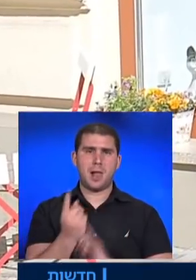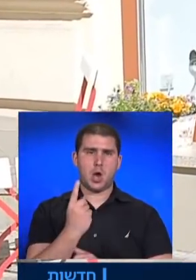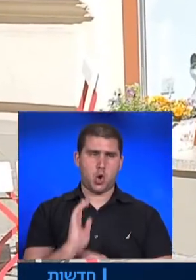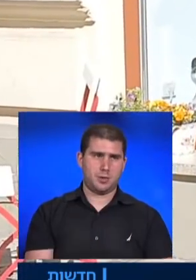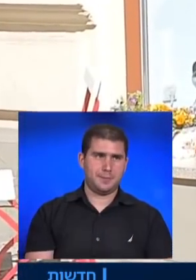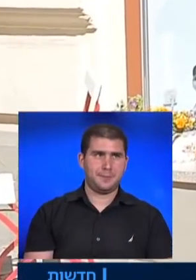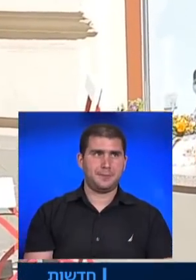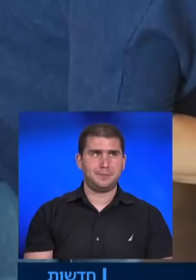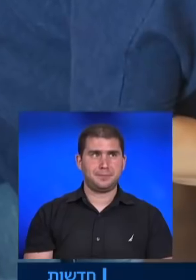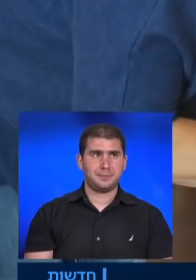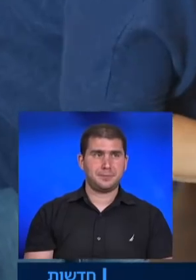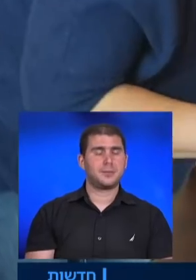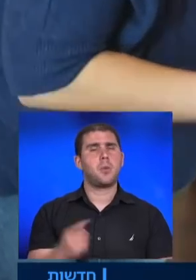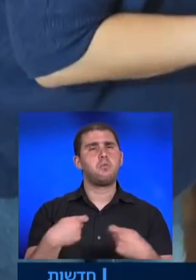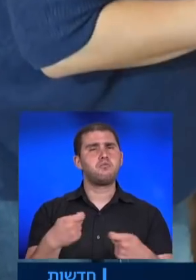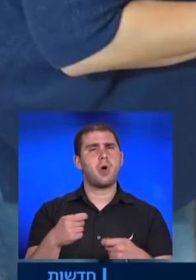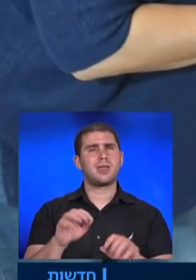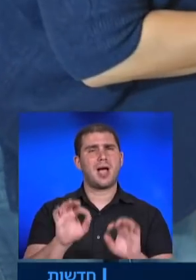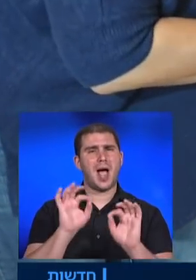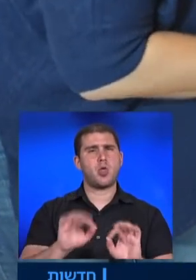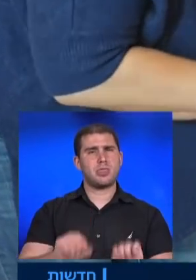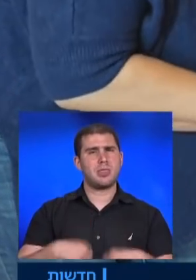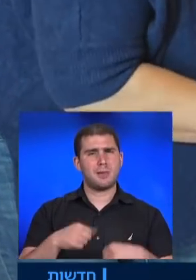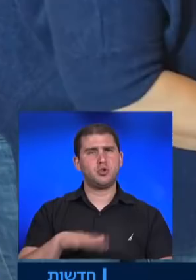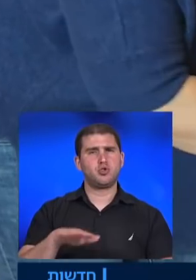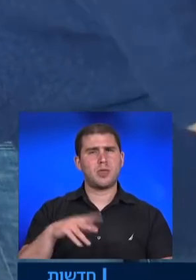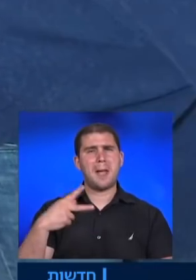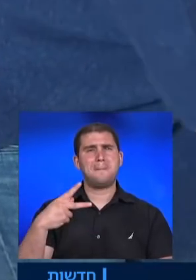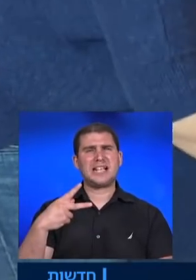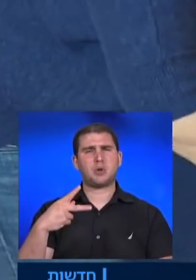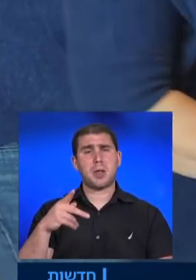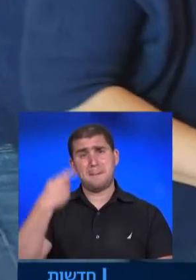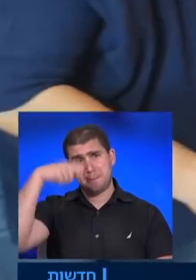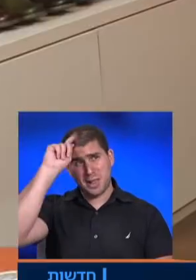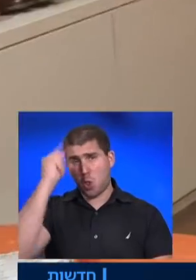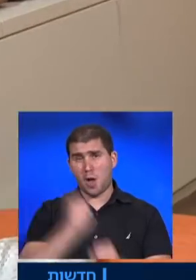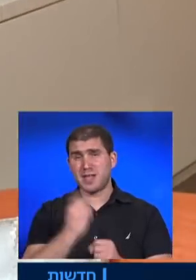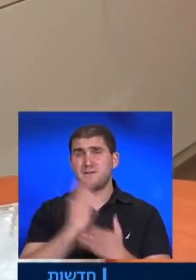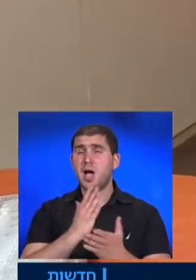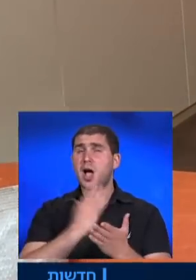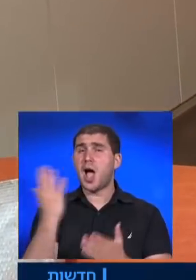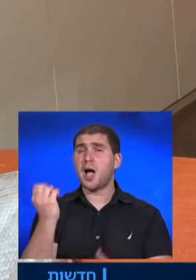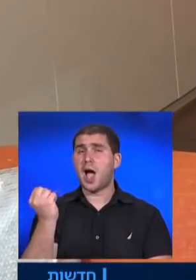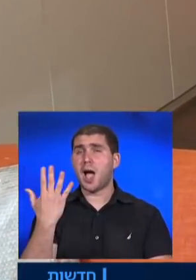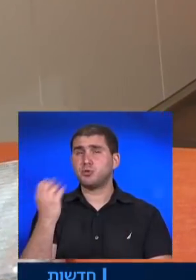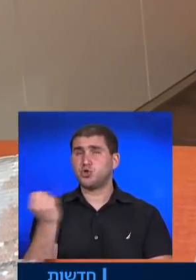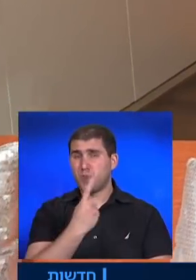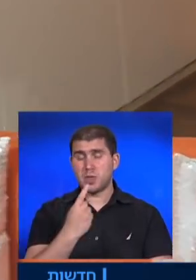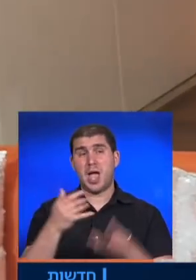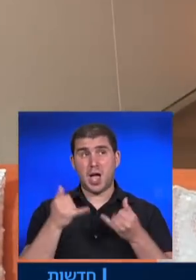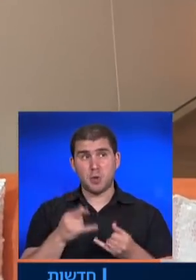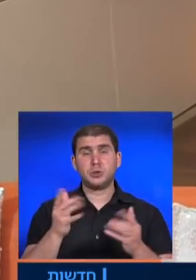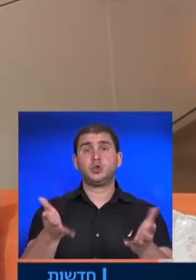איב מוכרת בחנות נעליים בשכונת פרנצלאוברג בברלין לא עבדה כבר 5 שבועות. היום היא סוף סוף